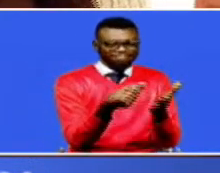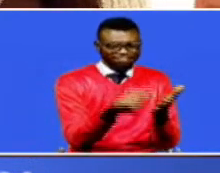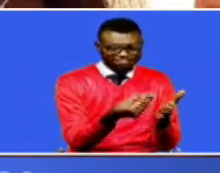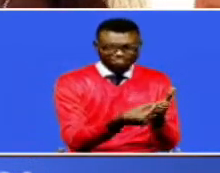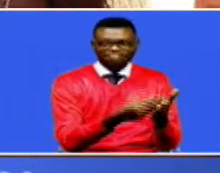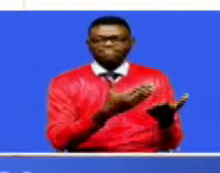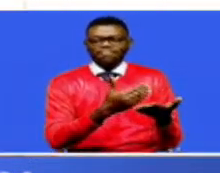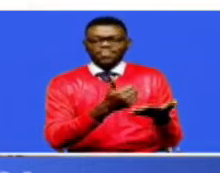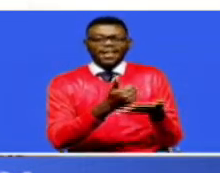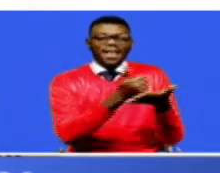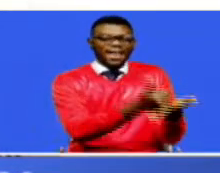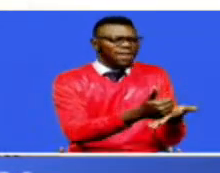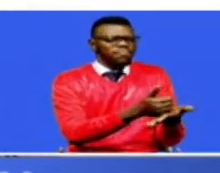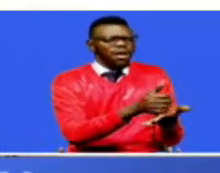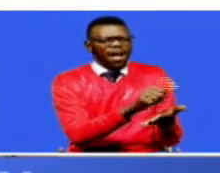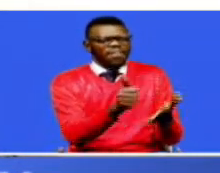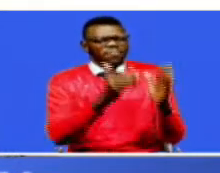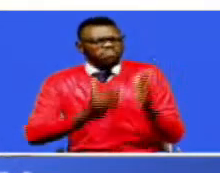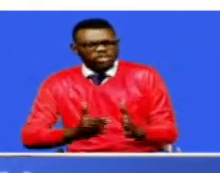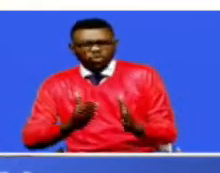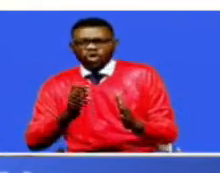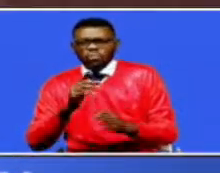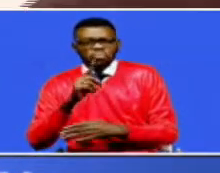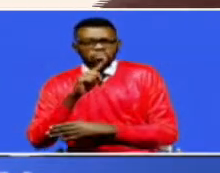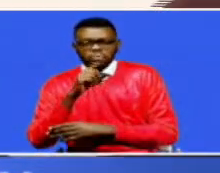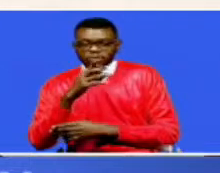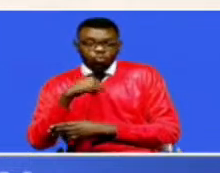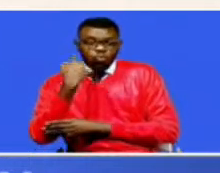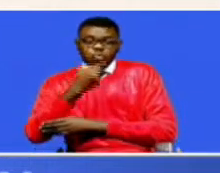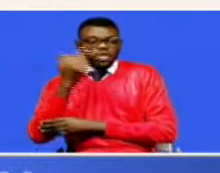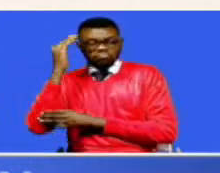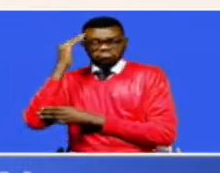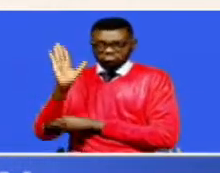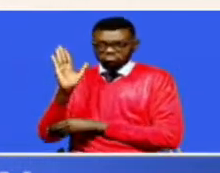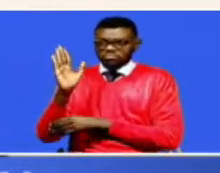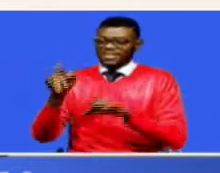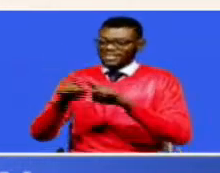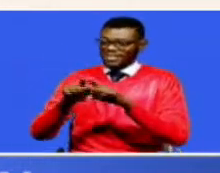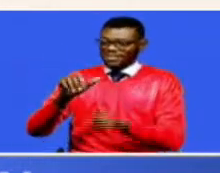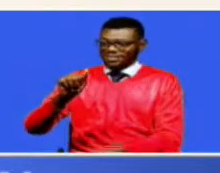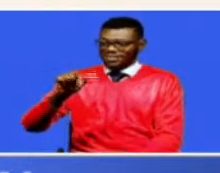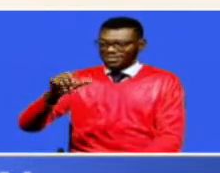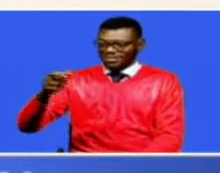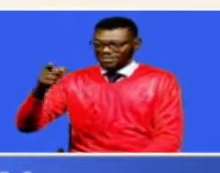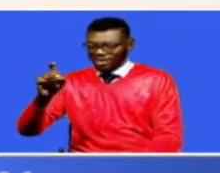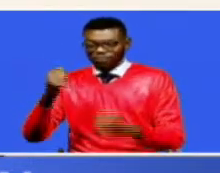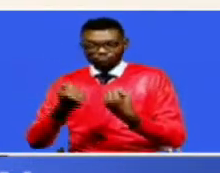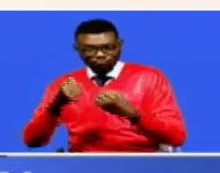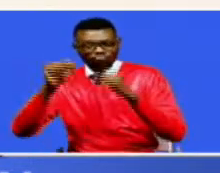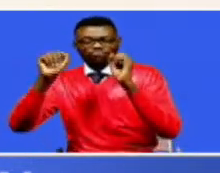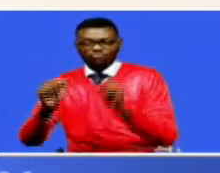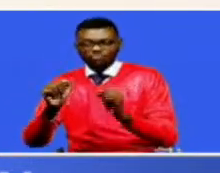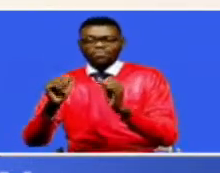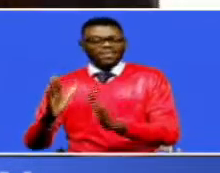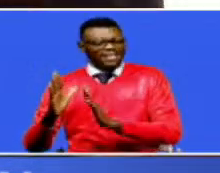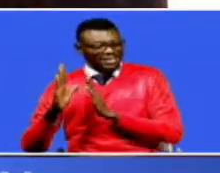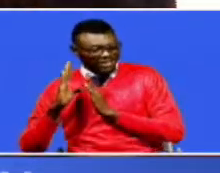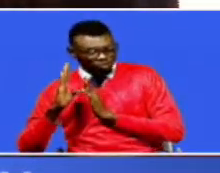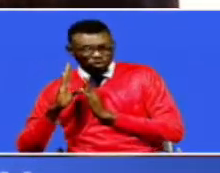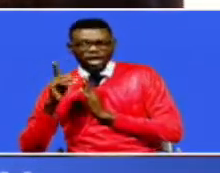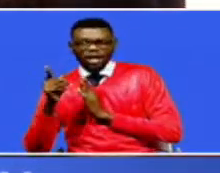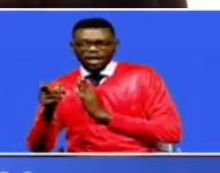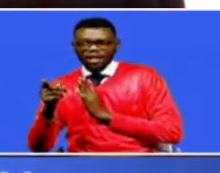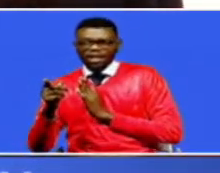ya mtu mmoja anayesema hamjui na alimsaidia tu, na Alex Kuya Omamo, mkuu wa usalama Fly 540,